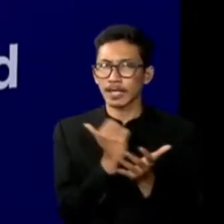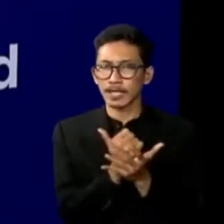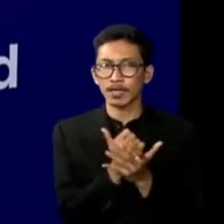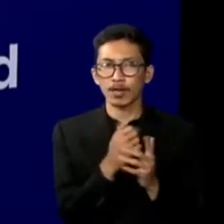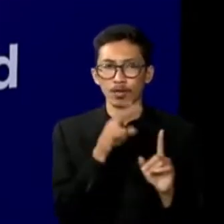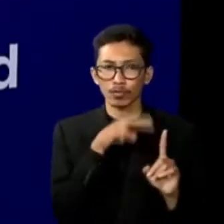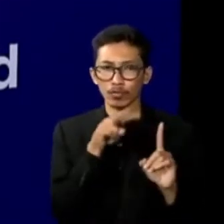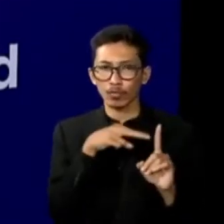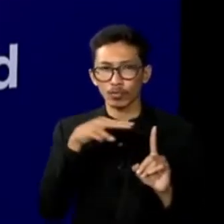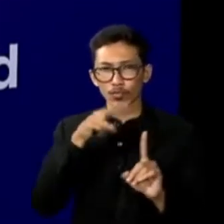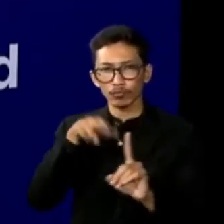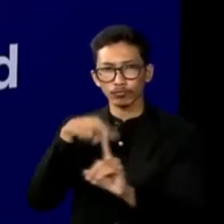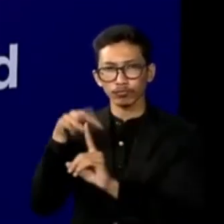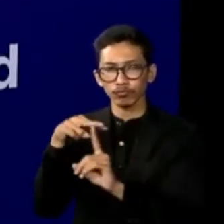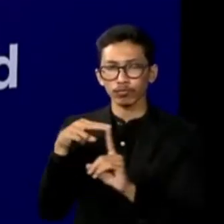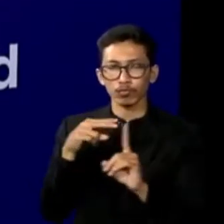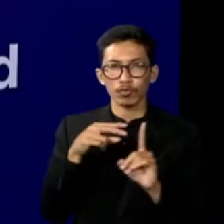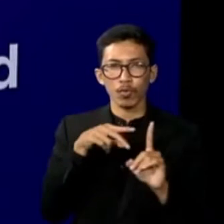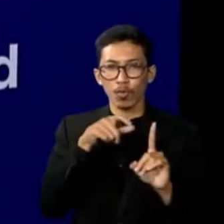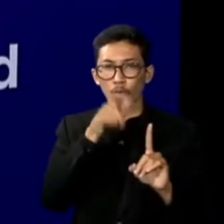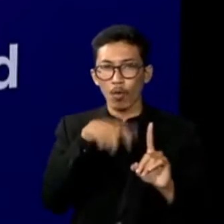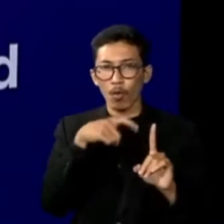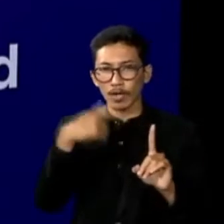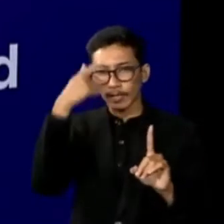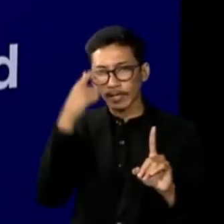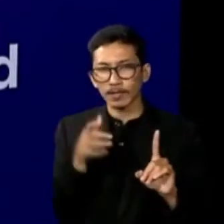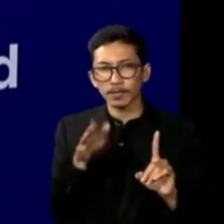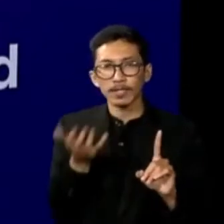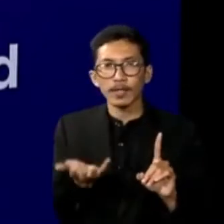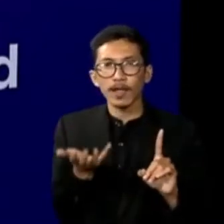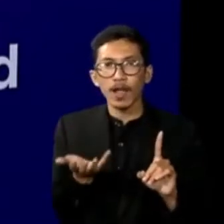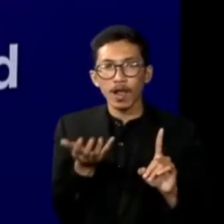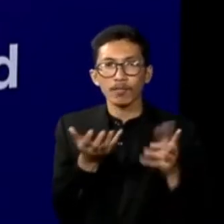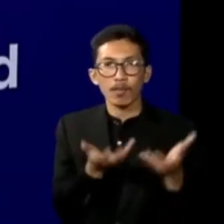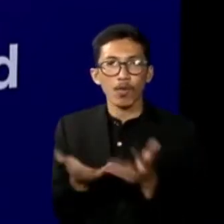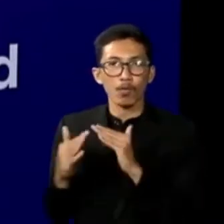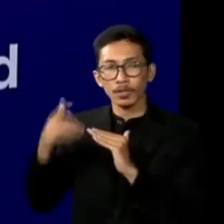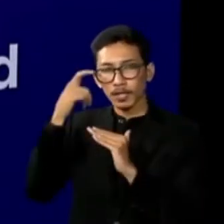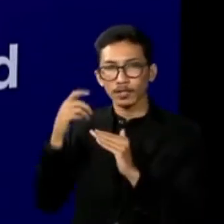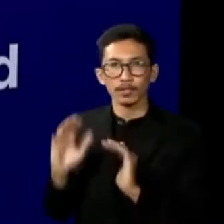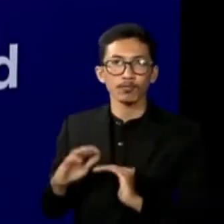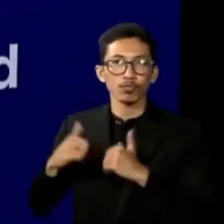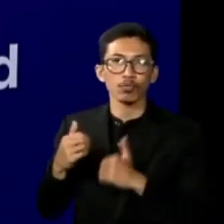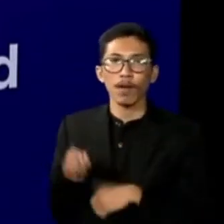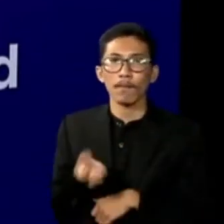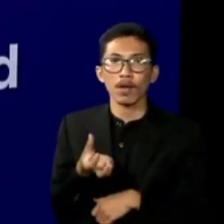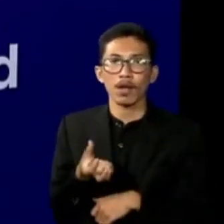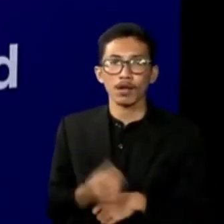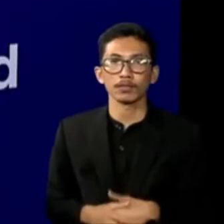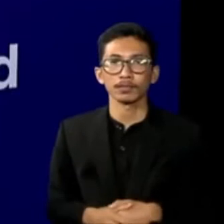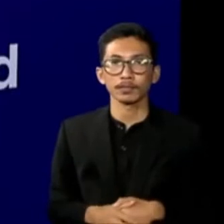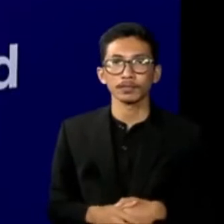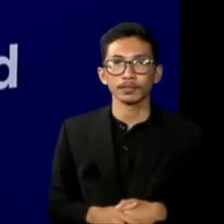terdeteksi ini penyembuhannya relatif lebih tinggi Chance nya begitu tapi fathuro gimana sih cara supaya masyarakat ini